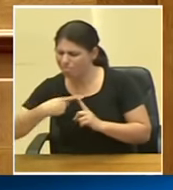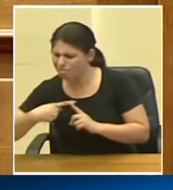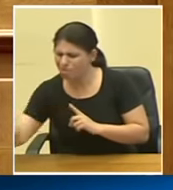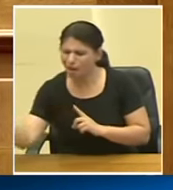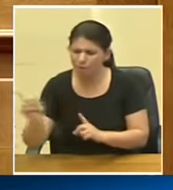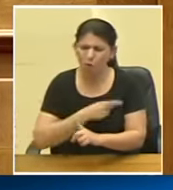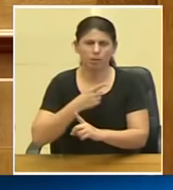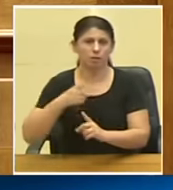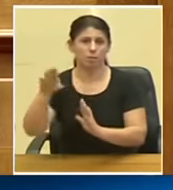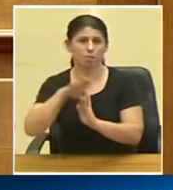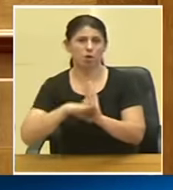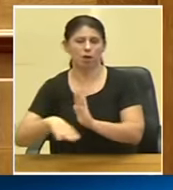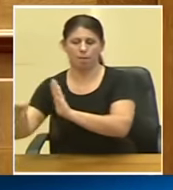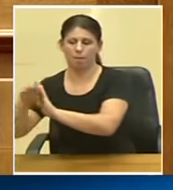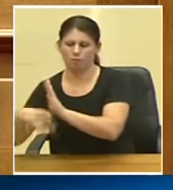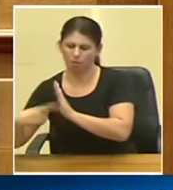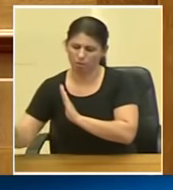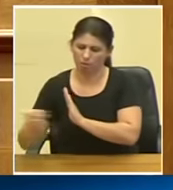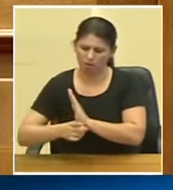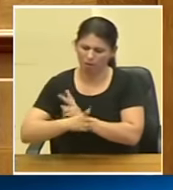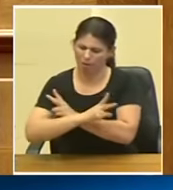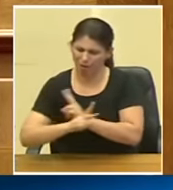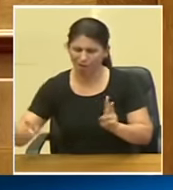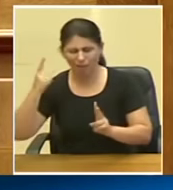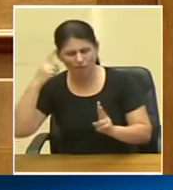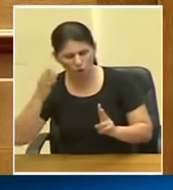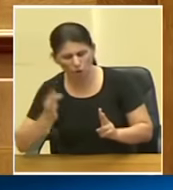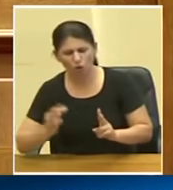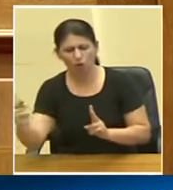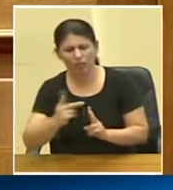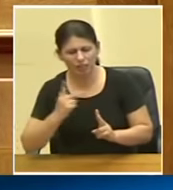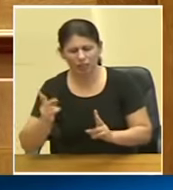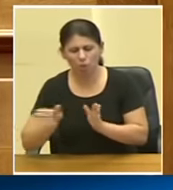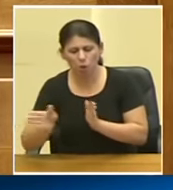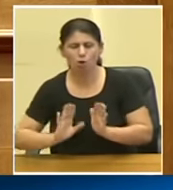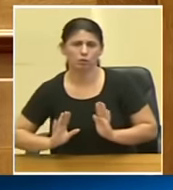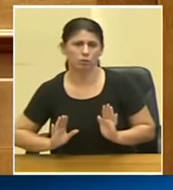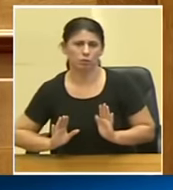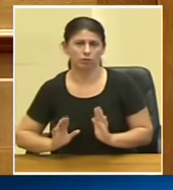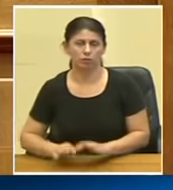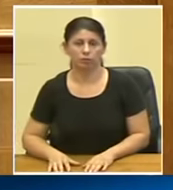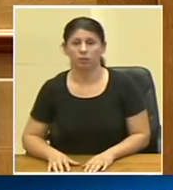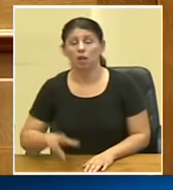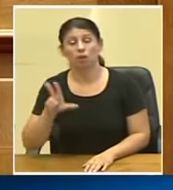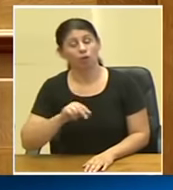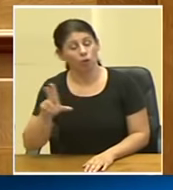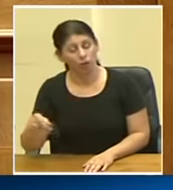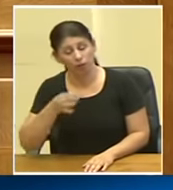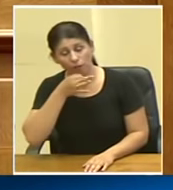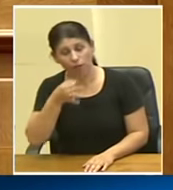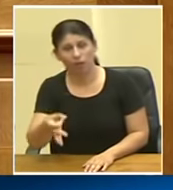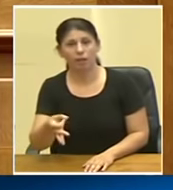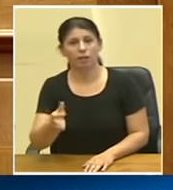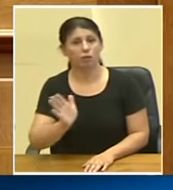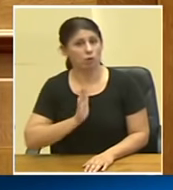προγράμματα με σαφή ιδεολογικό και κοινωνικό πρόσημο. Και το ίδιο θα έλεγα και για